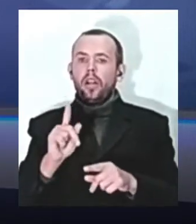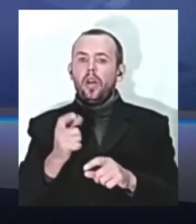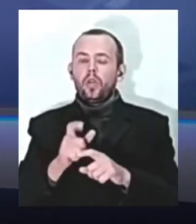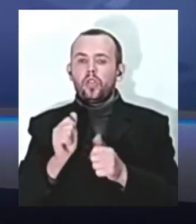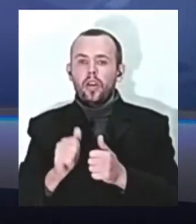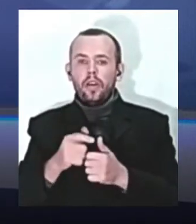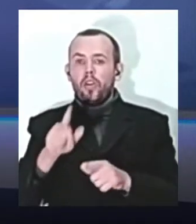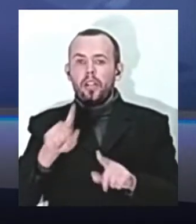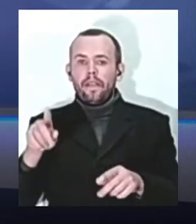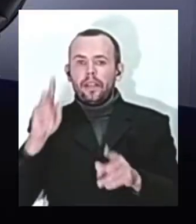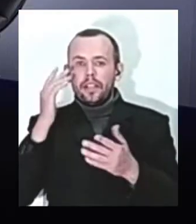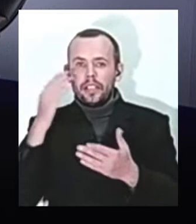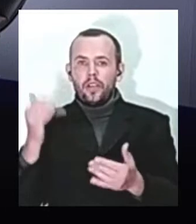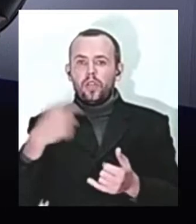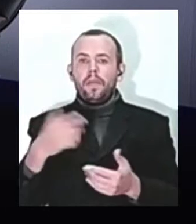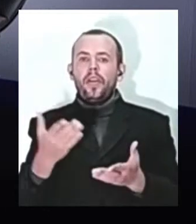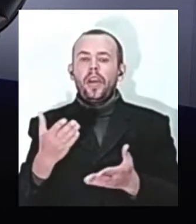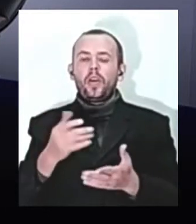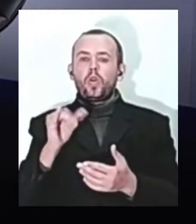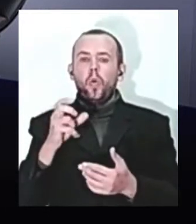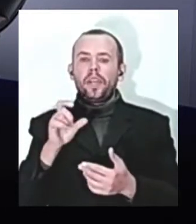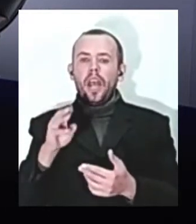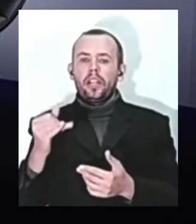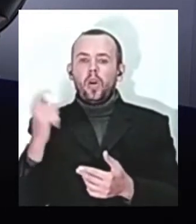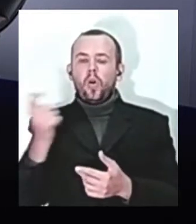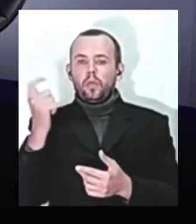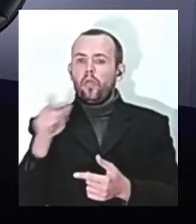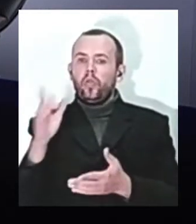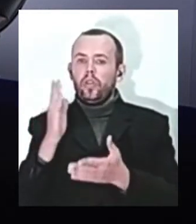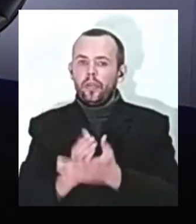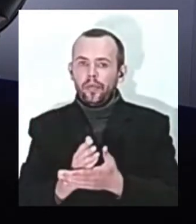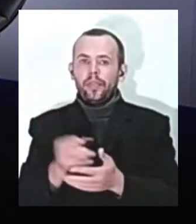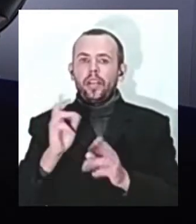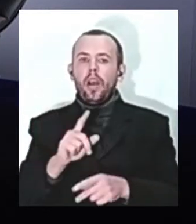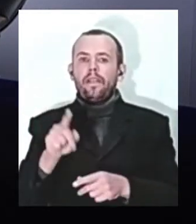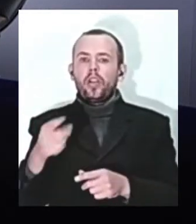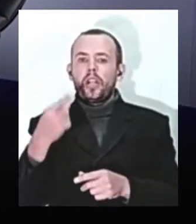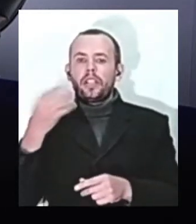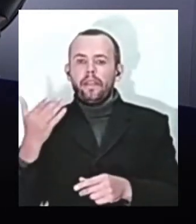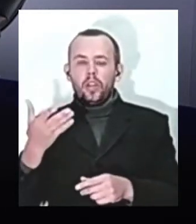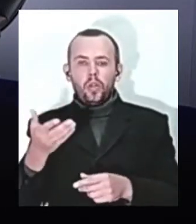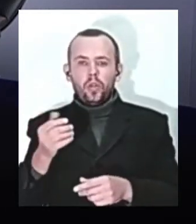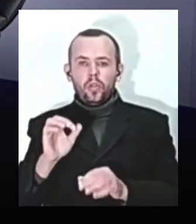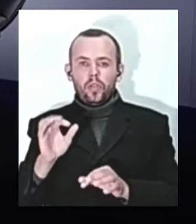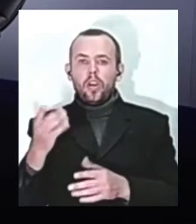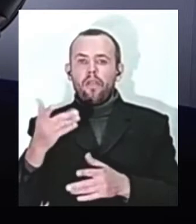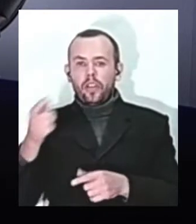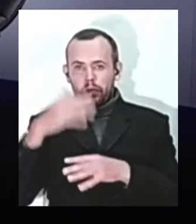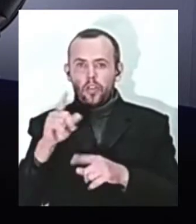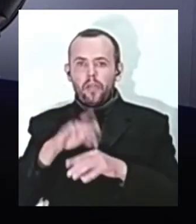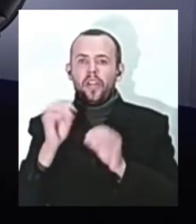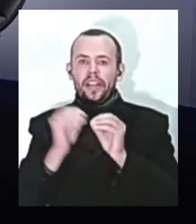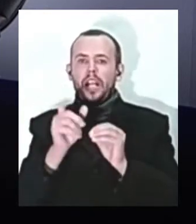у себе, які суб'єкти господарювання в них є, як вони звітують. Він розуміє, що по факту там 10 осіб